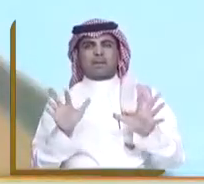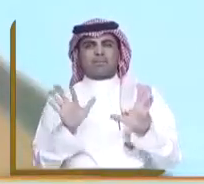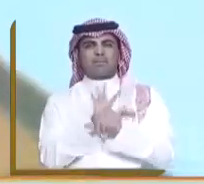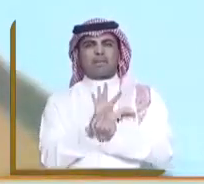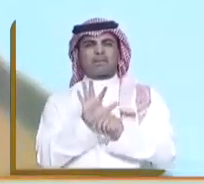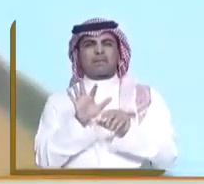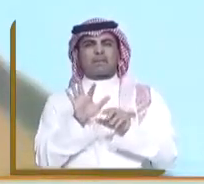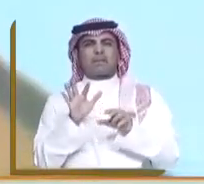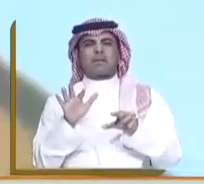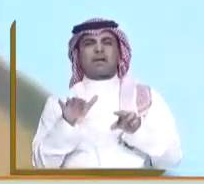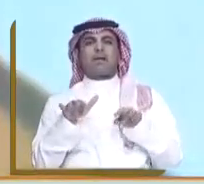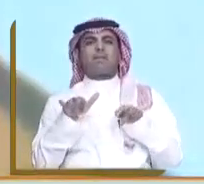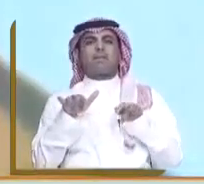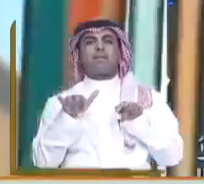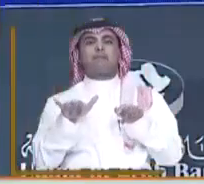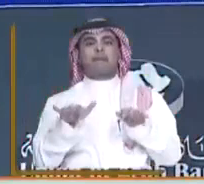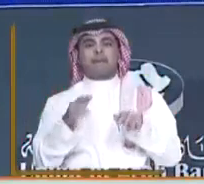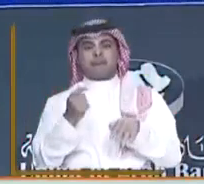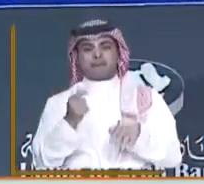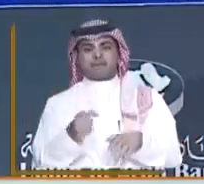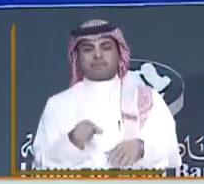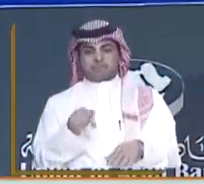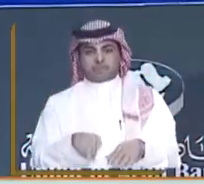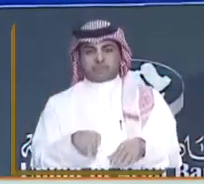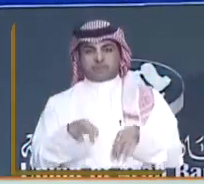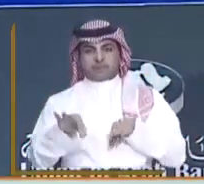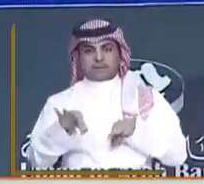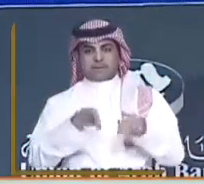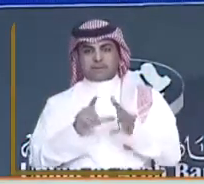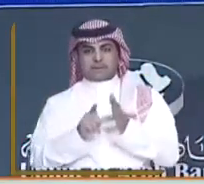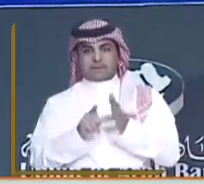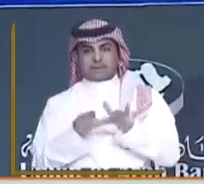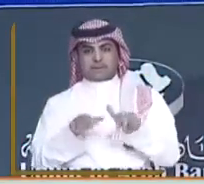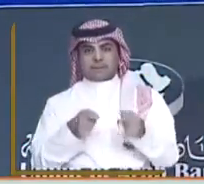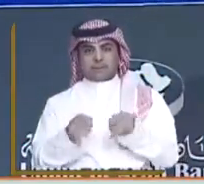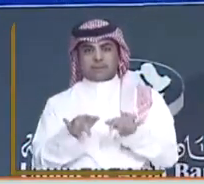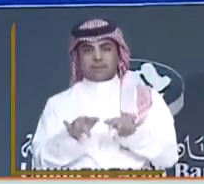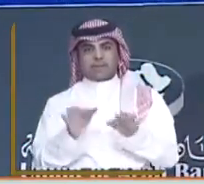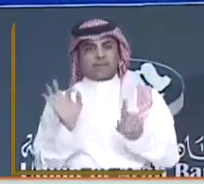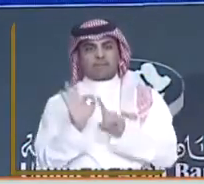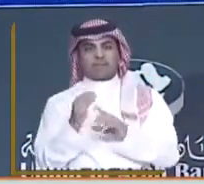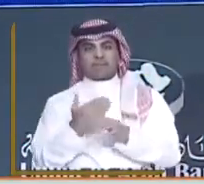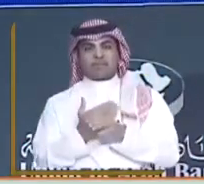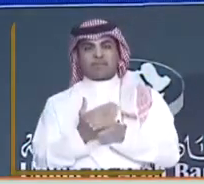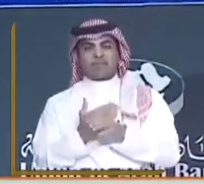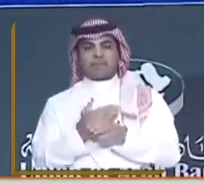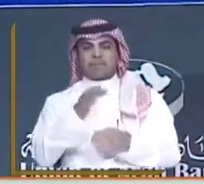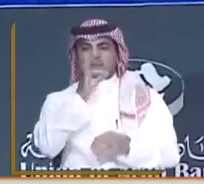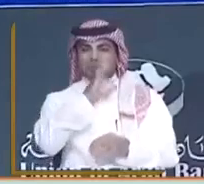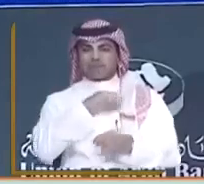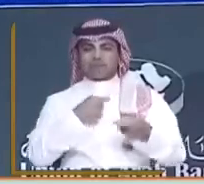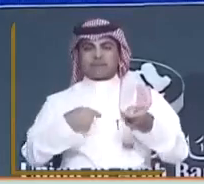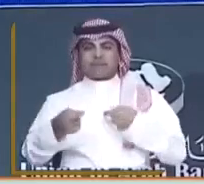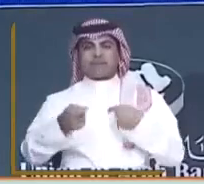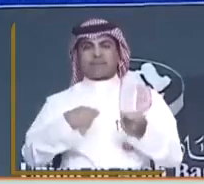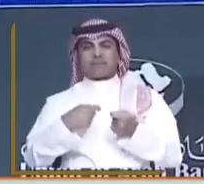مليار ريال تسعى استراتيجيه التقنيه الماليه لتحقيق الاثر الاقتصاديه